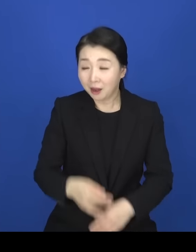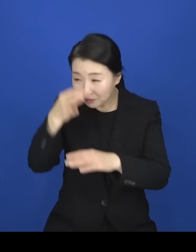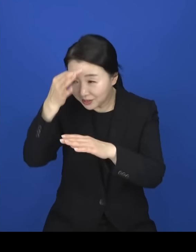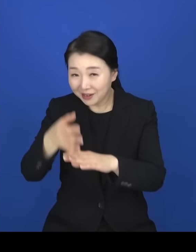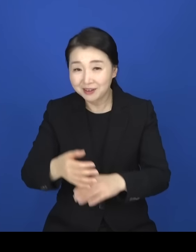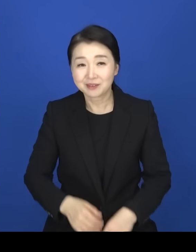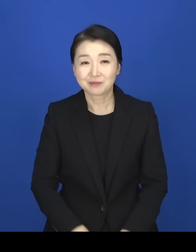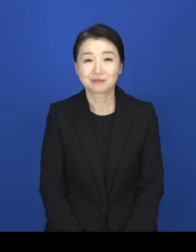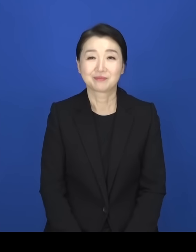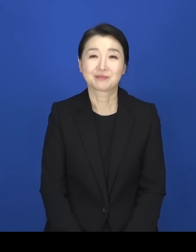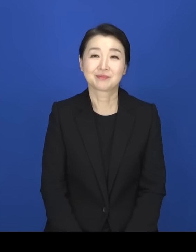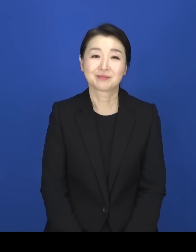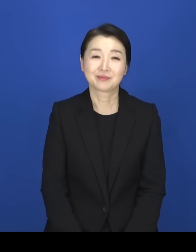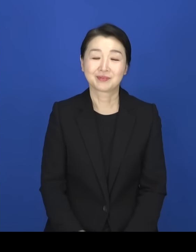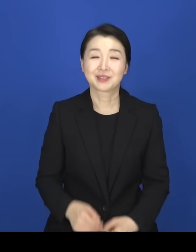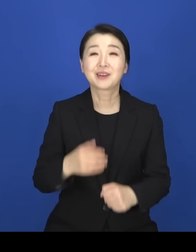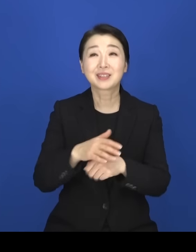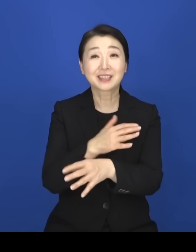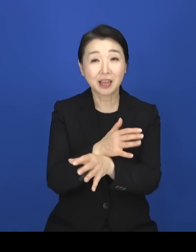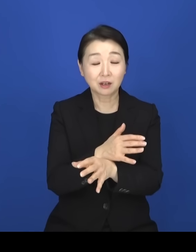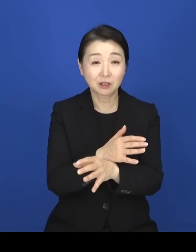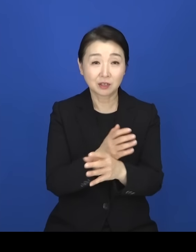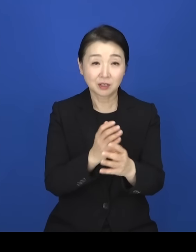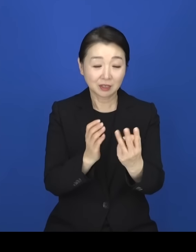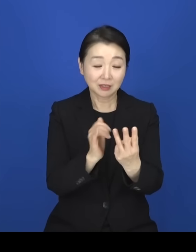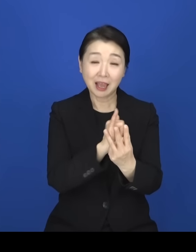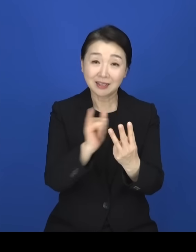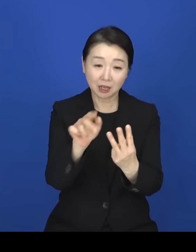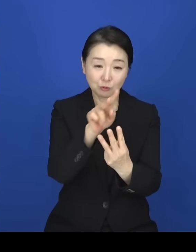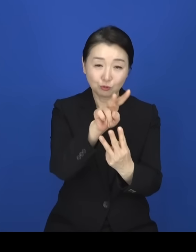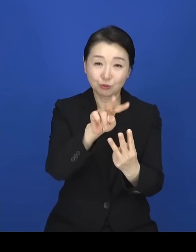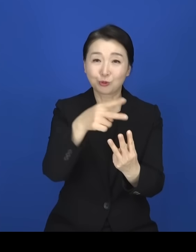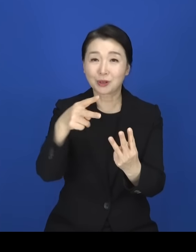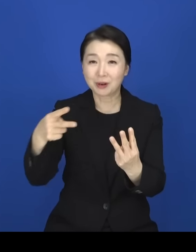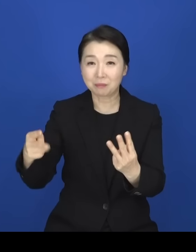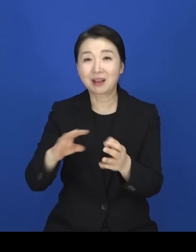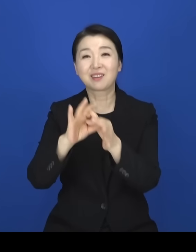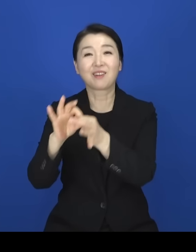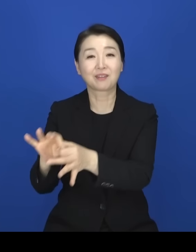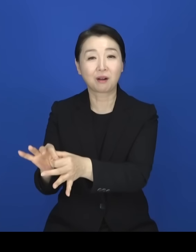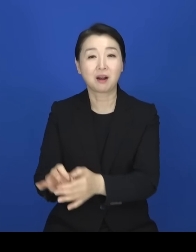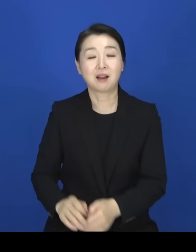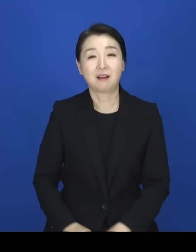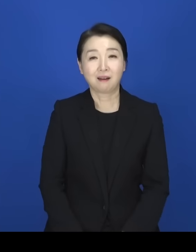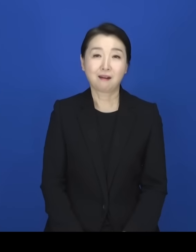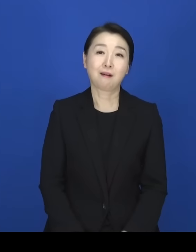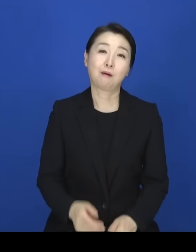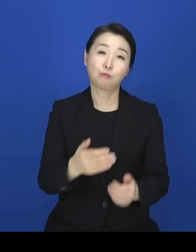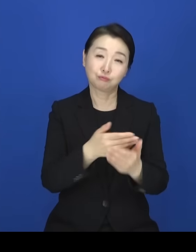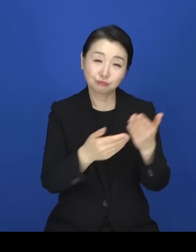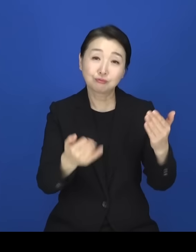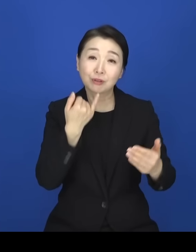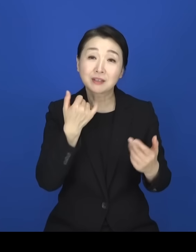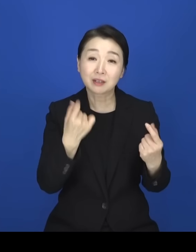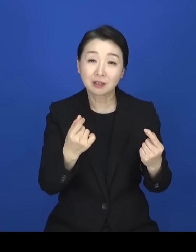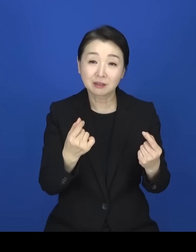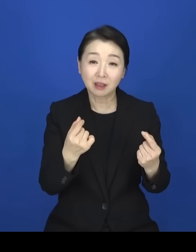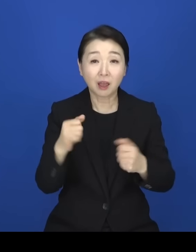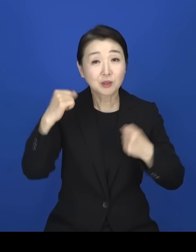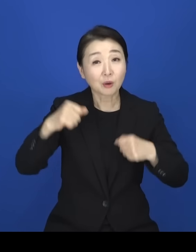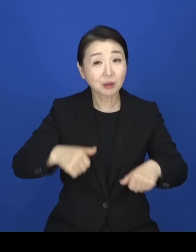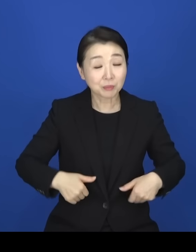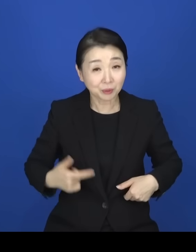죄송합니다. 뭐 이런 개그였고 그래서 6명이 돌아가면서 세상이 너무 돌아가면서 이게 연결이 다 되는 거였고 아, 작품이 좋았네요. 너무 좋네. 그 연기를 다 해야